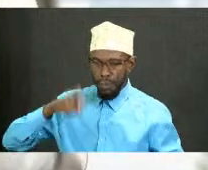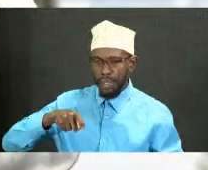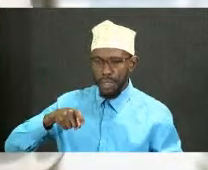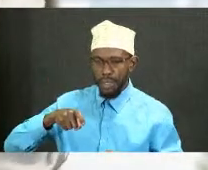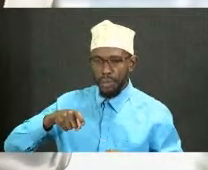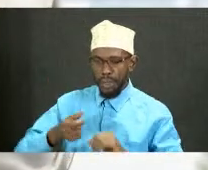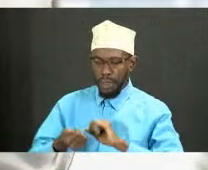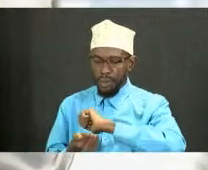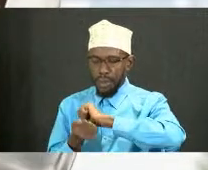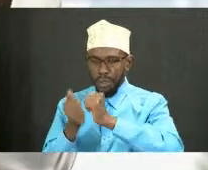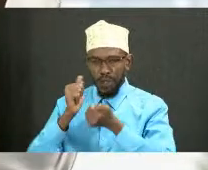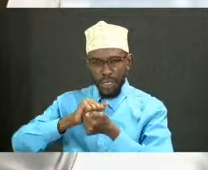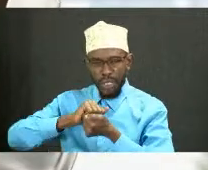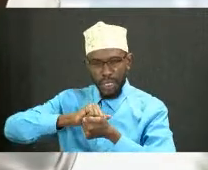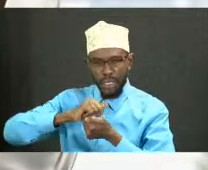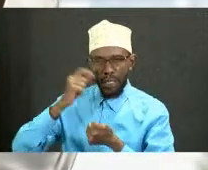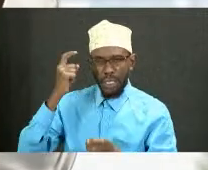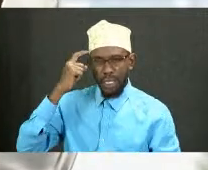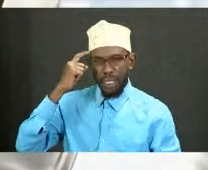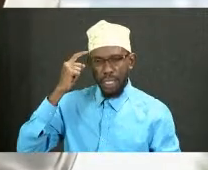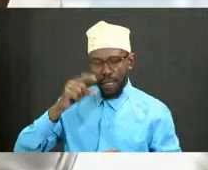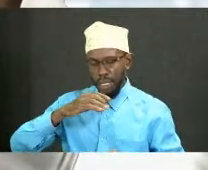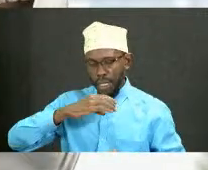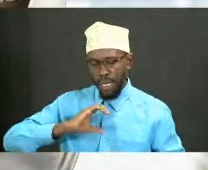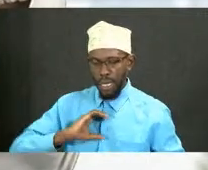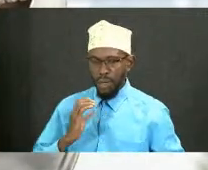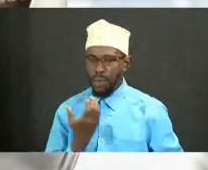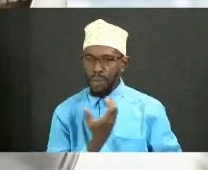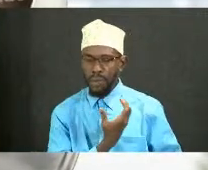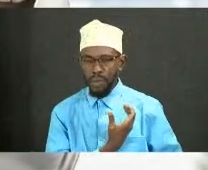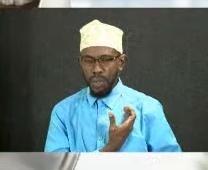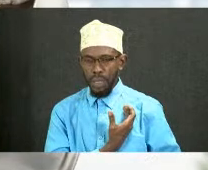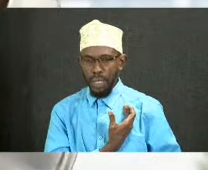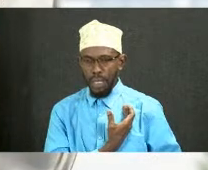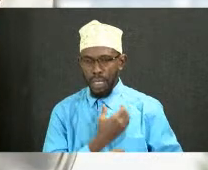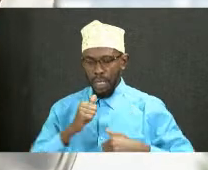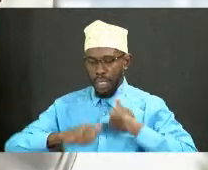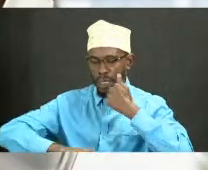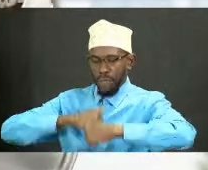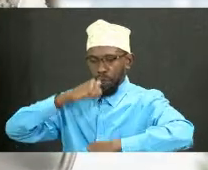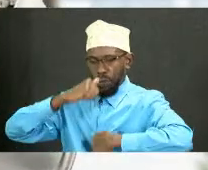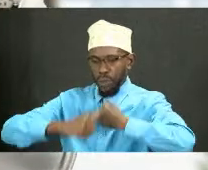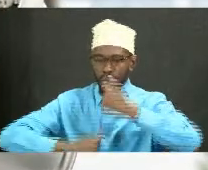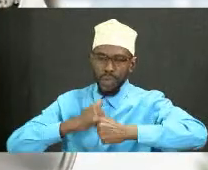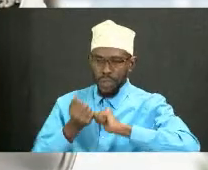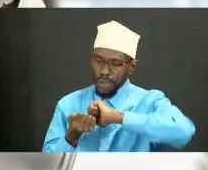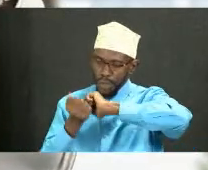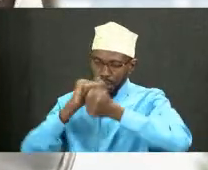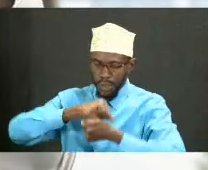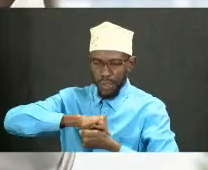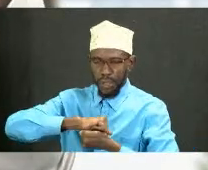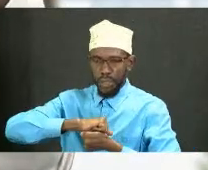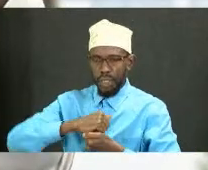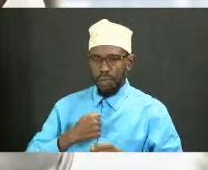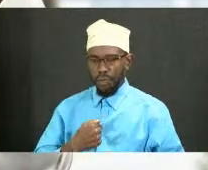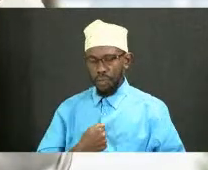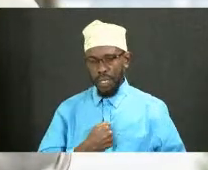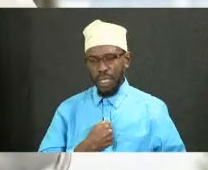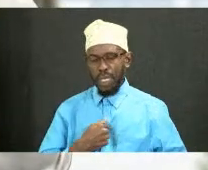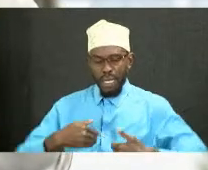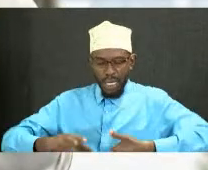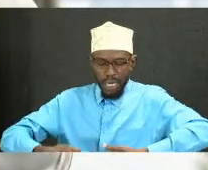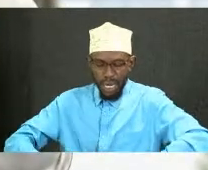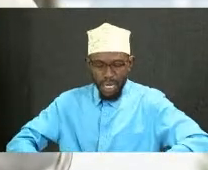lazima tuweze kubadilisha fikra zetu na hisia zetu na vitendo vyetu. Ikiwa mimi